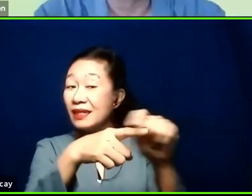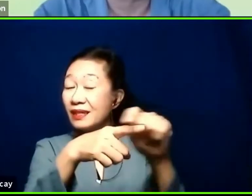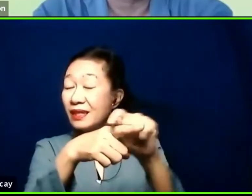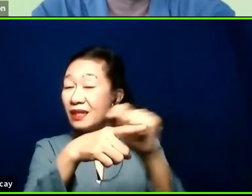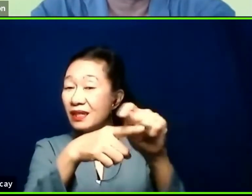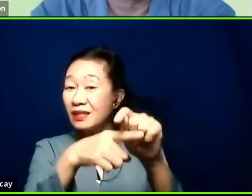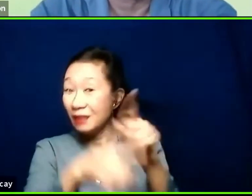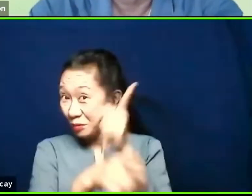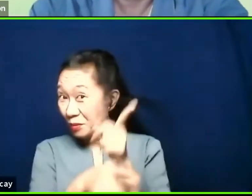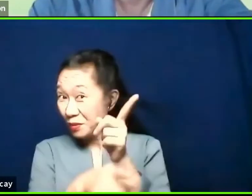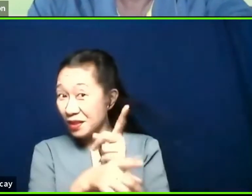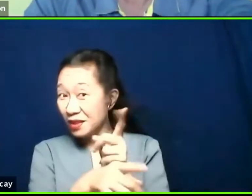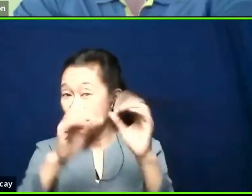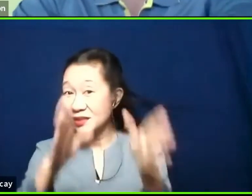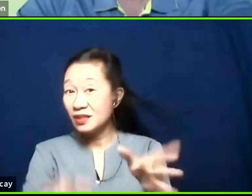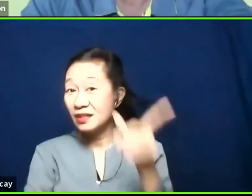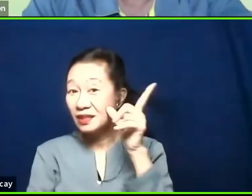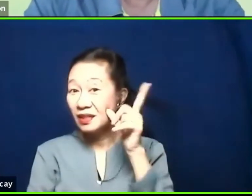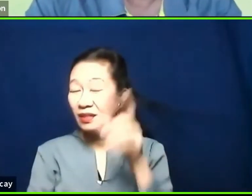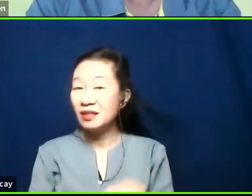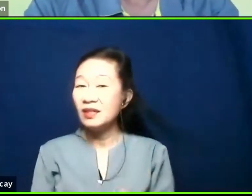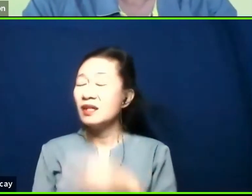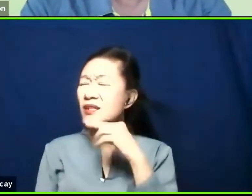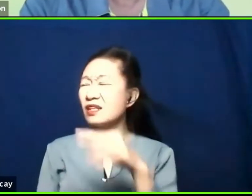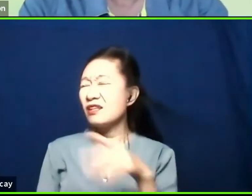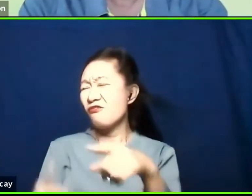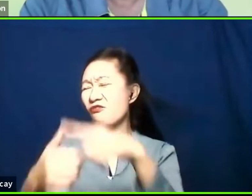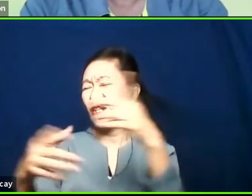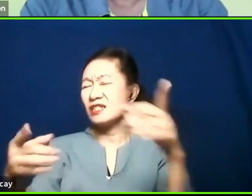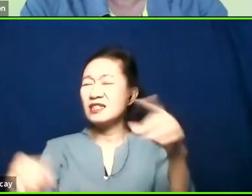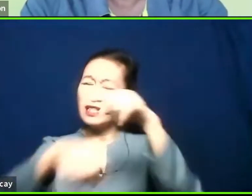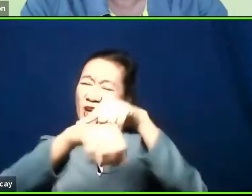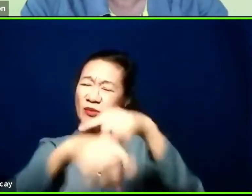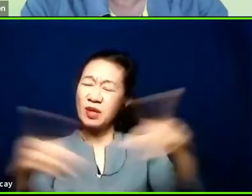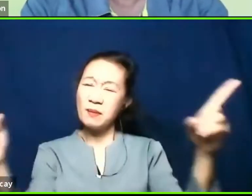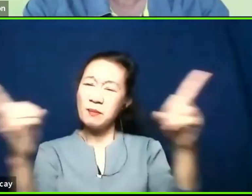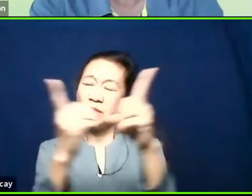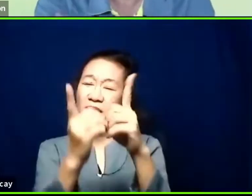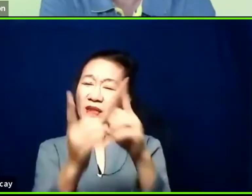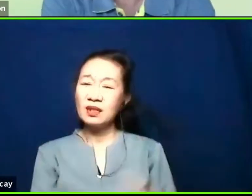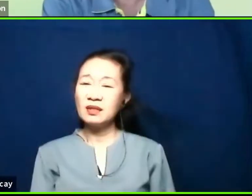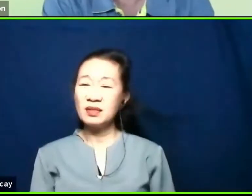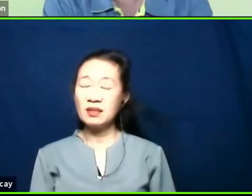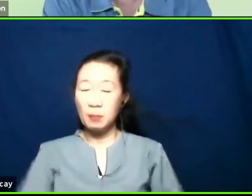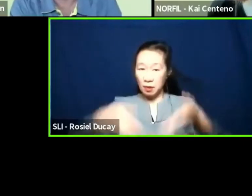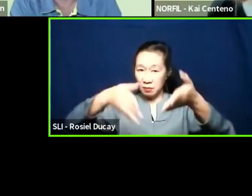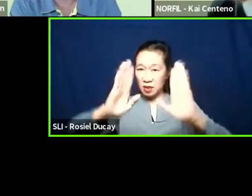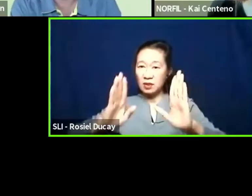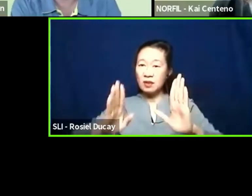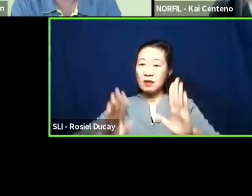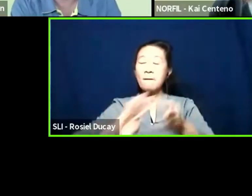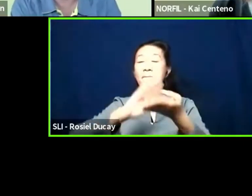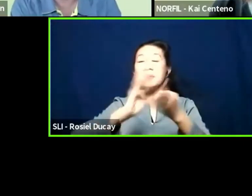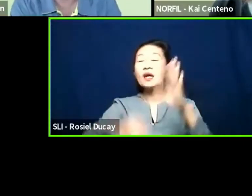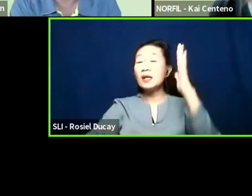Landa? So not the first time that I'm meeting her. na pagpapaunlak, nang maging speaker